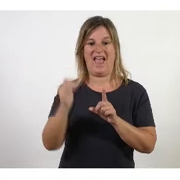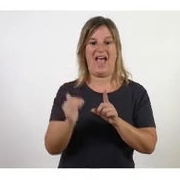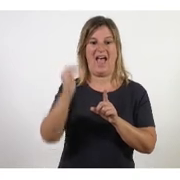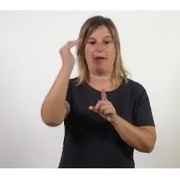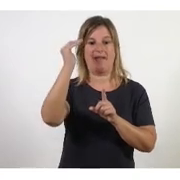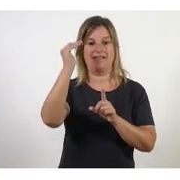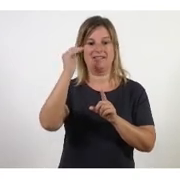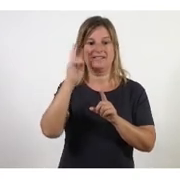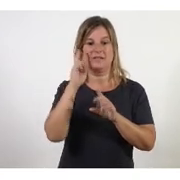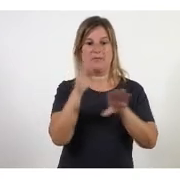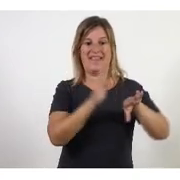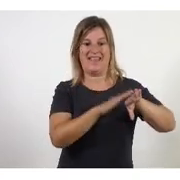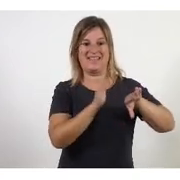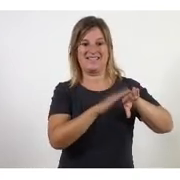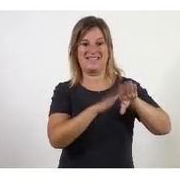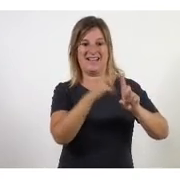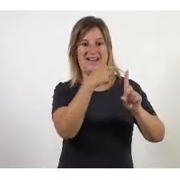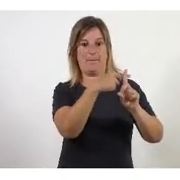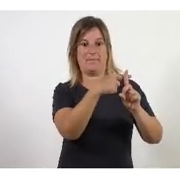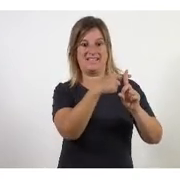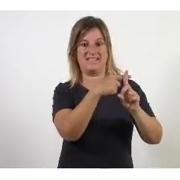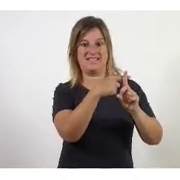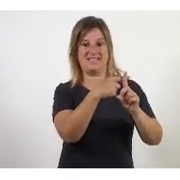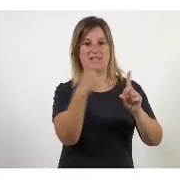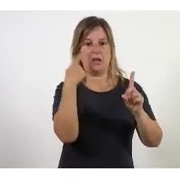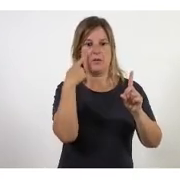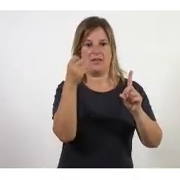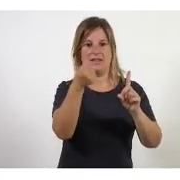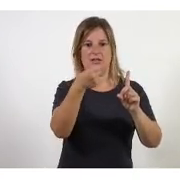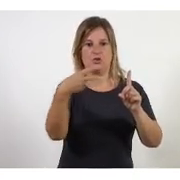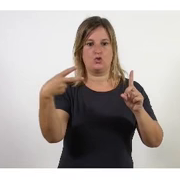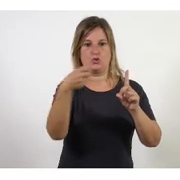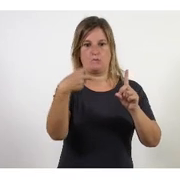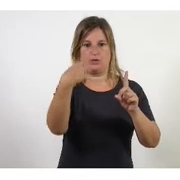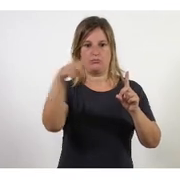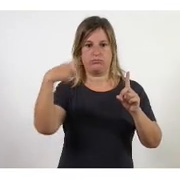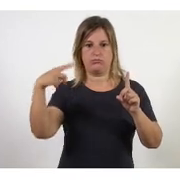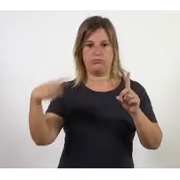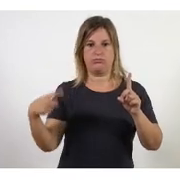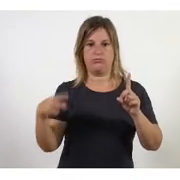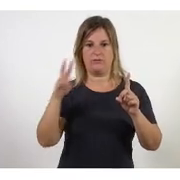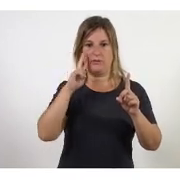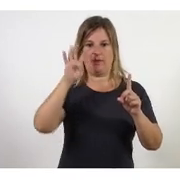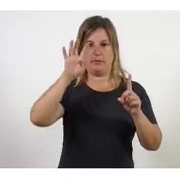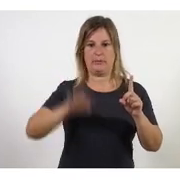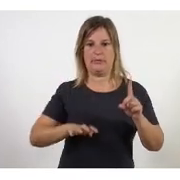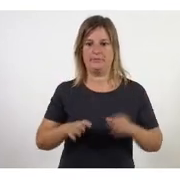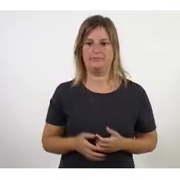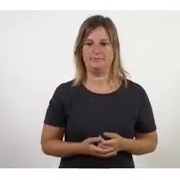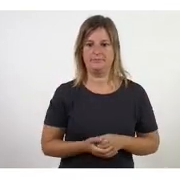on diu Més, i em surten els diferents subtítols que puc fer servir. Són com presets de